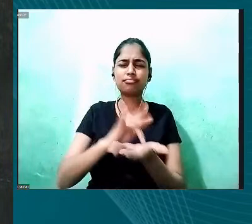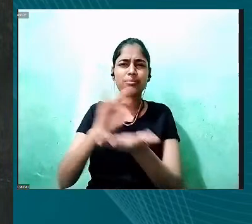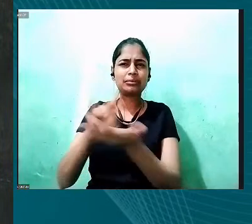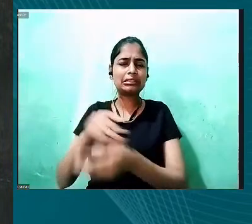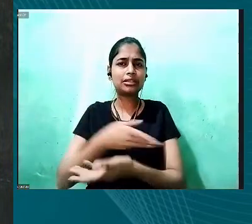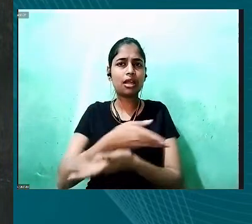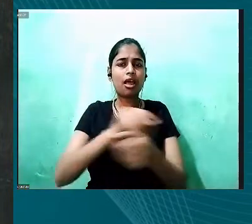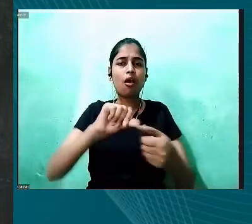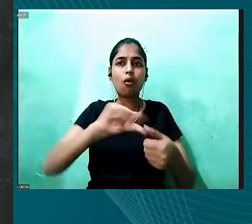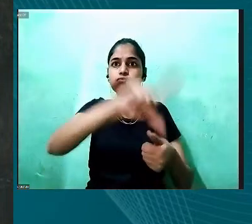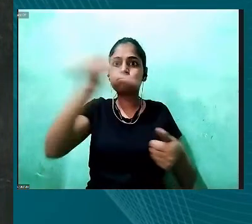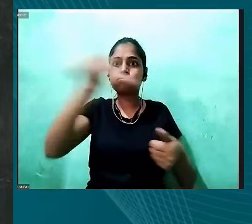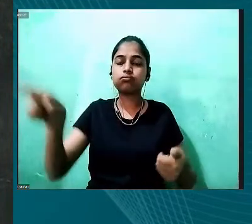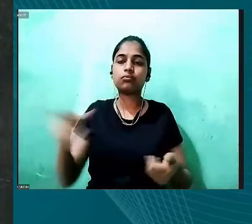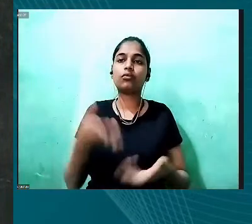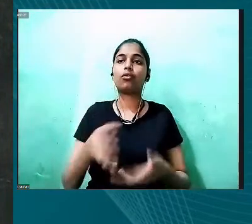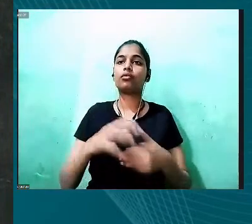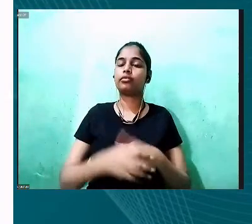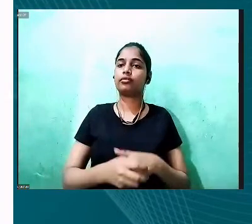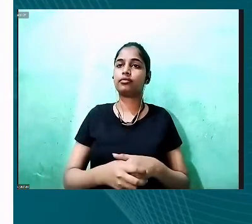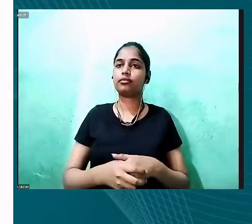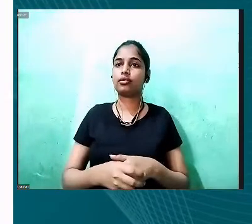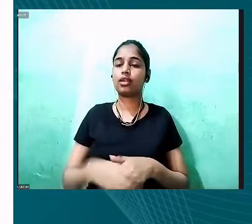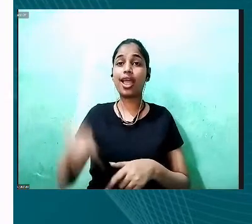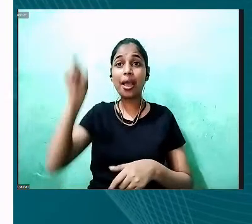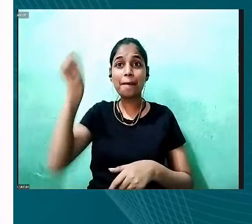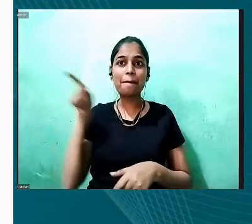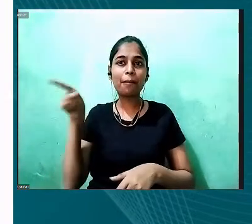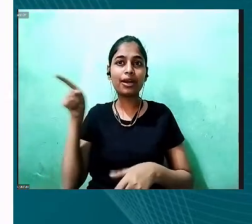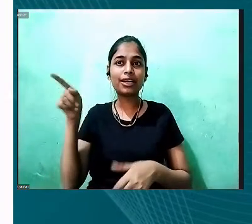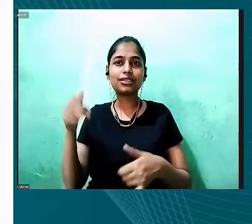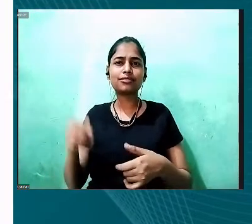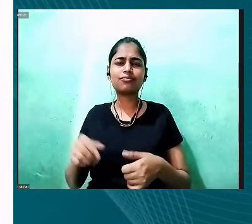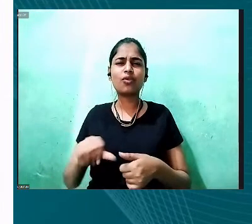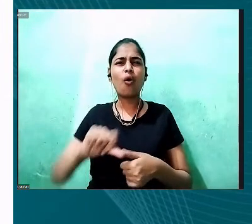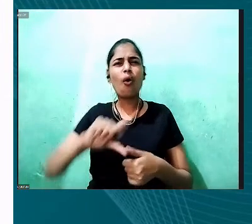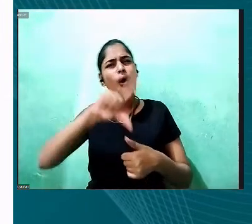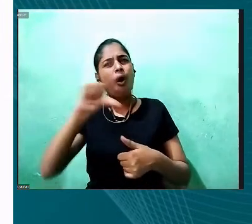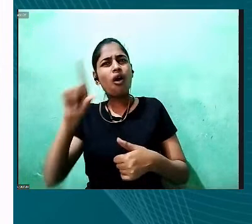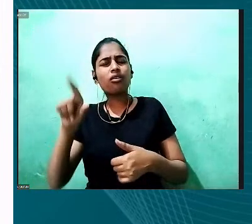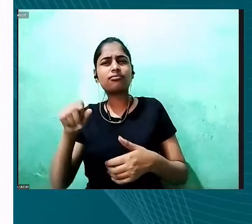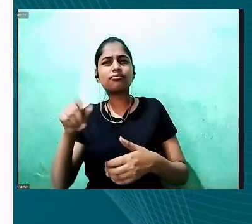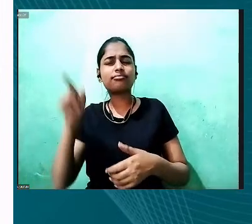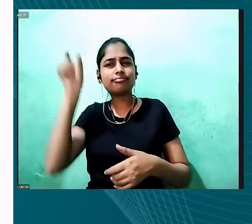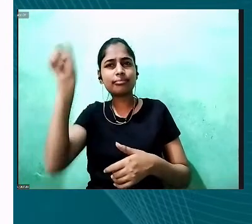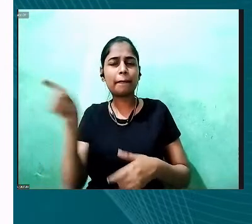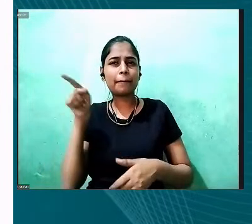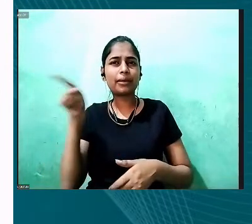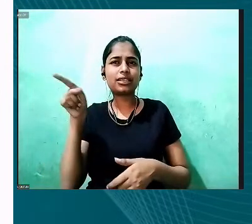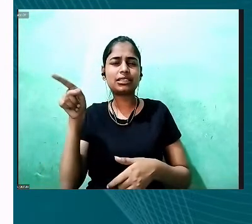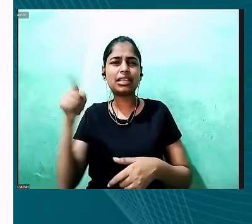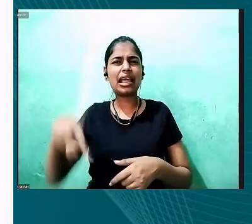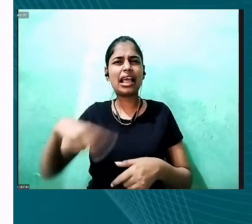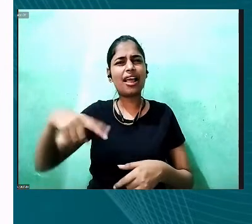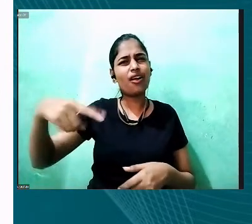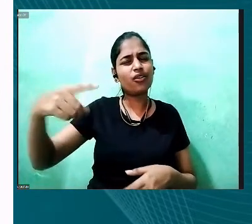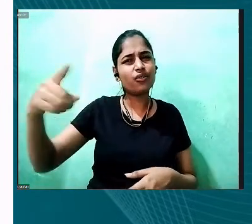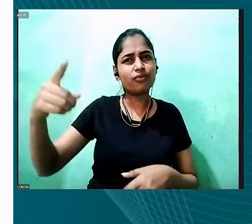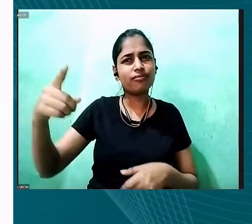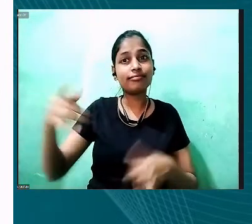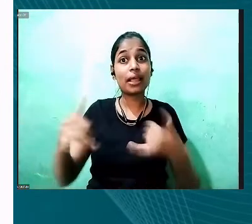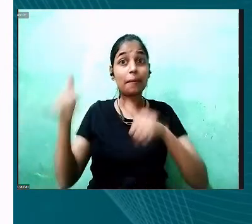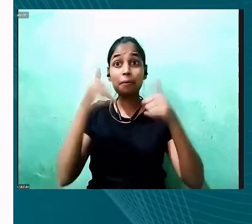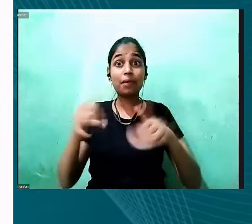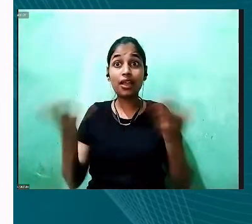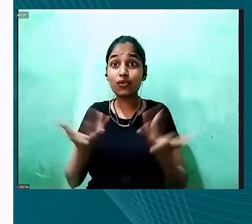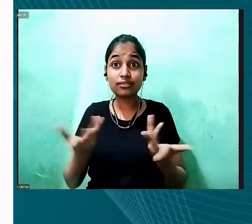जो है पानी के साथ खेलता रहता था. उसे पानी दिखा नहीं कि उसने पानी बिखेरना शुरू किया नहीं. छोटे बच्चों